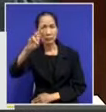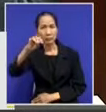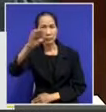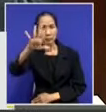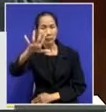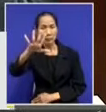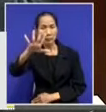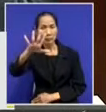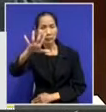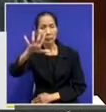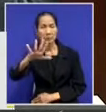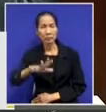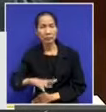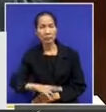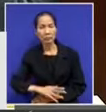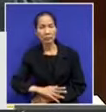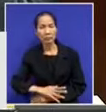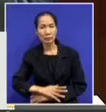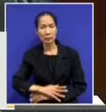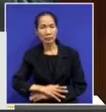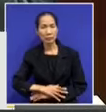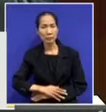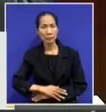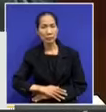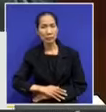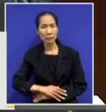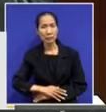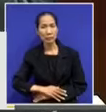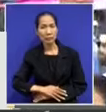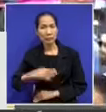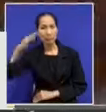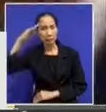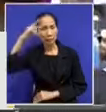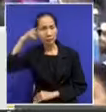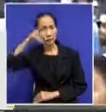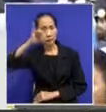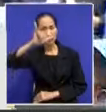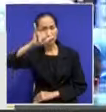665นายสุรศักดิ์พันเจริญวรกุล พลเอกประยุทธ์ครับ